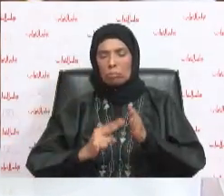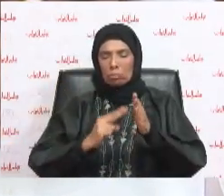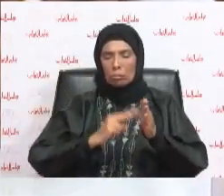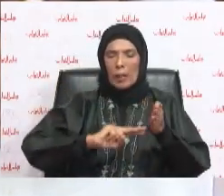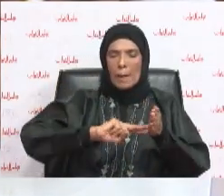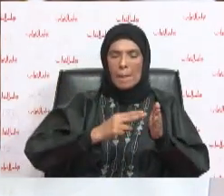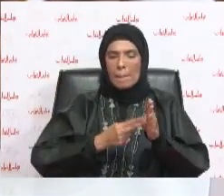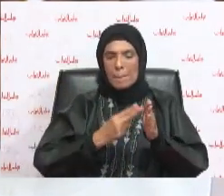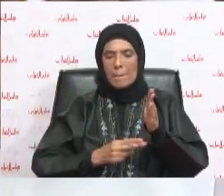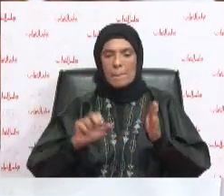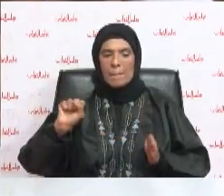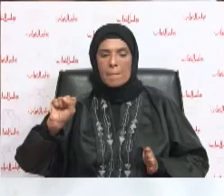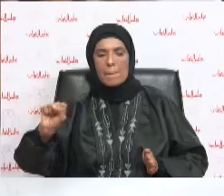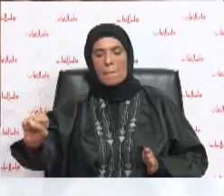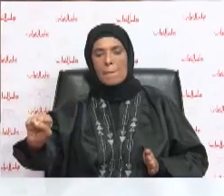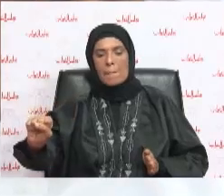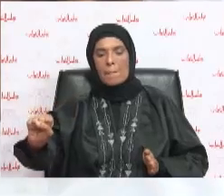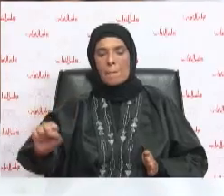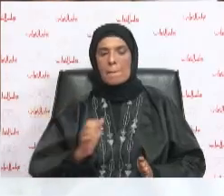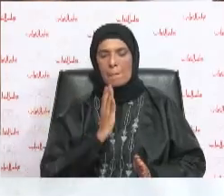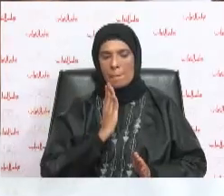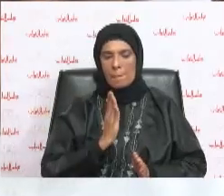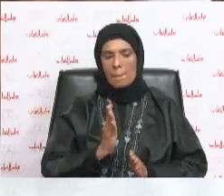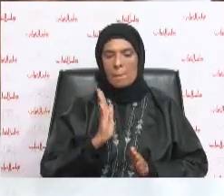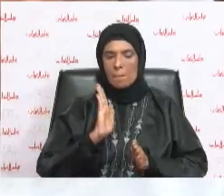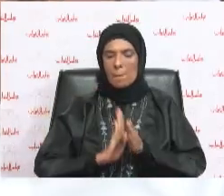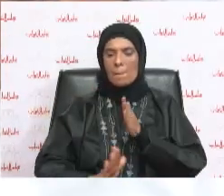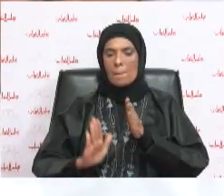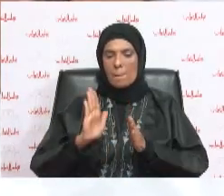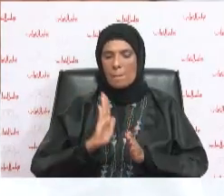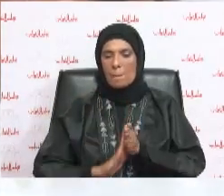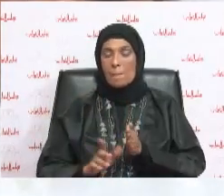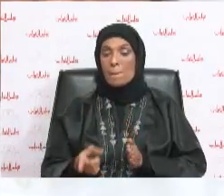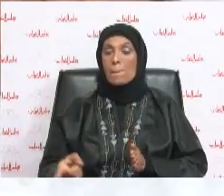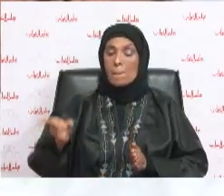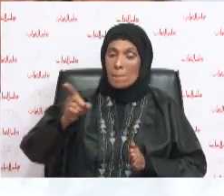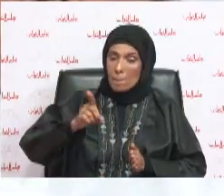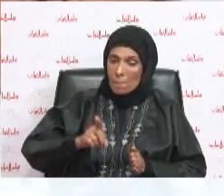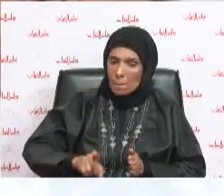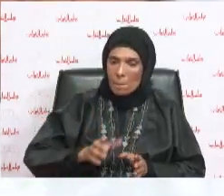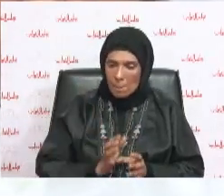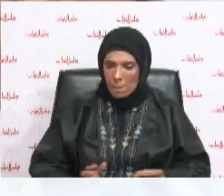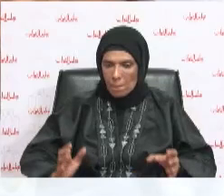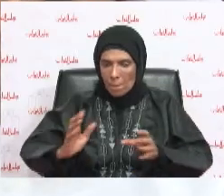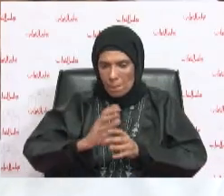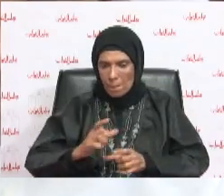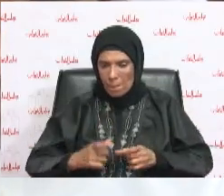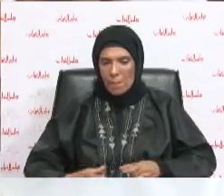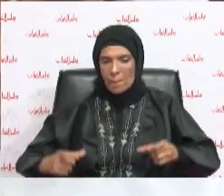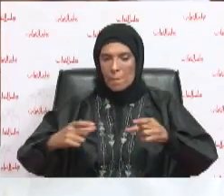والإجراءات المتعلقة بهذا الملف الخطير، فضلا عن قيامها بمجموعة من